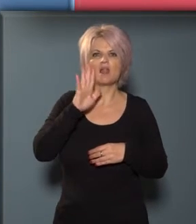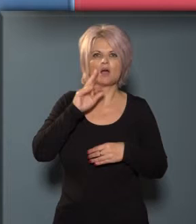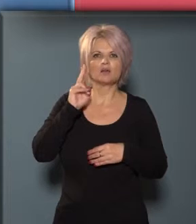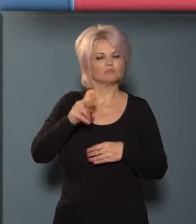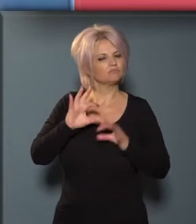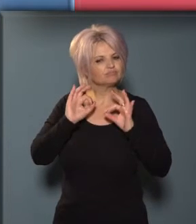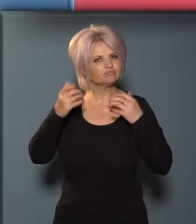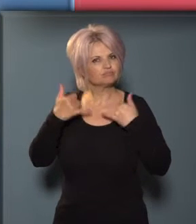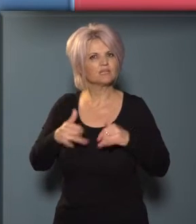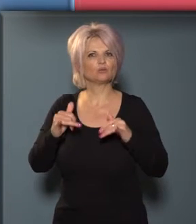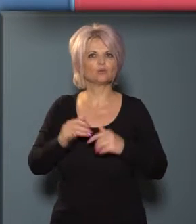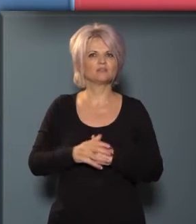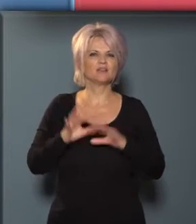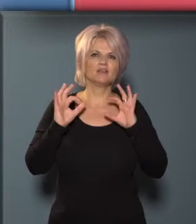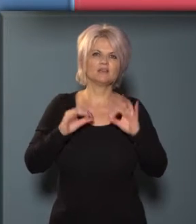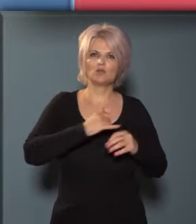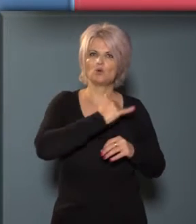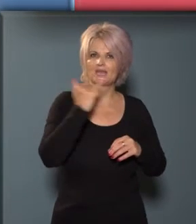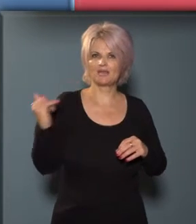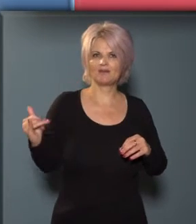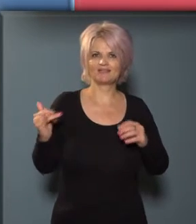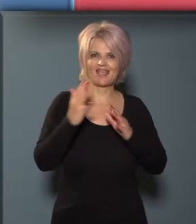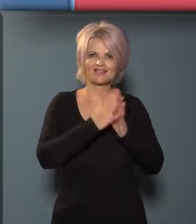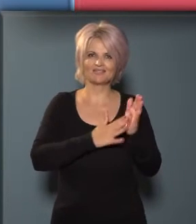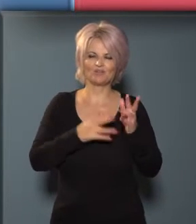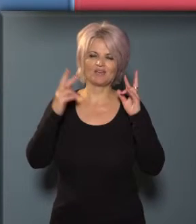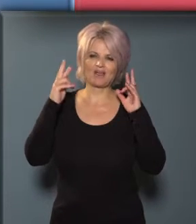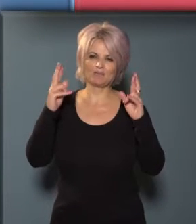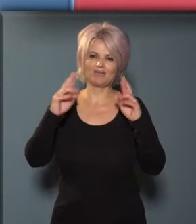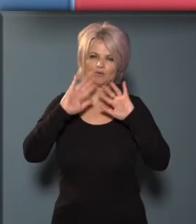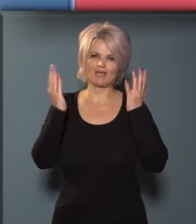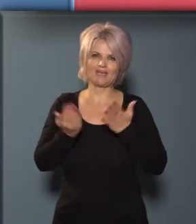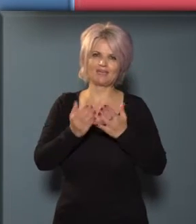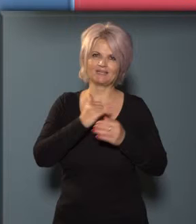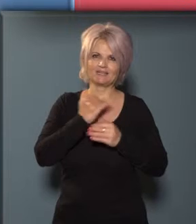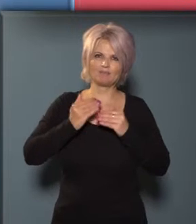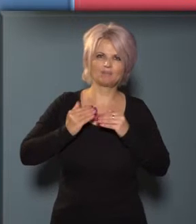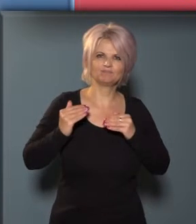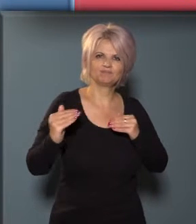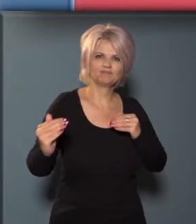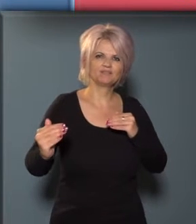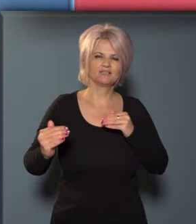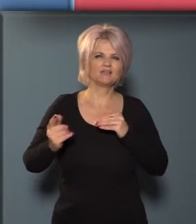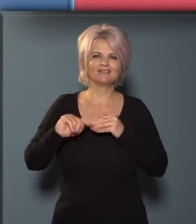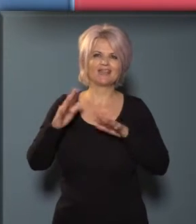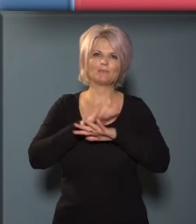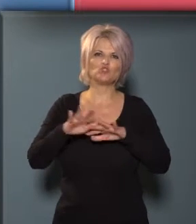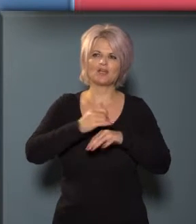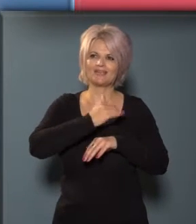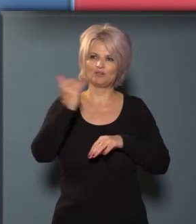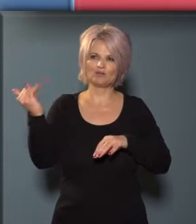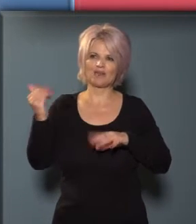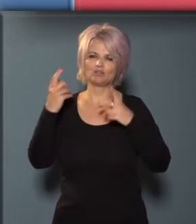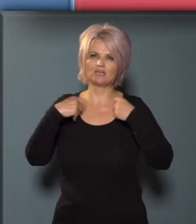indult. Nagyon jó évet kezdtünk el, reméljük, hogy az egész évben így megy. És hát nem csak az időjárás, hanem